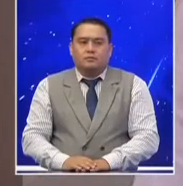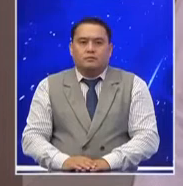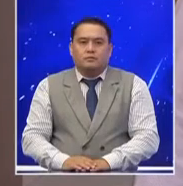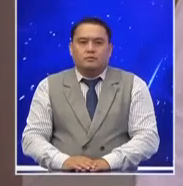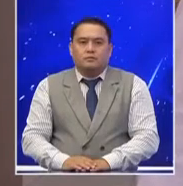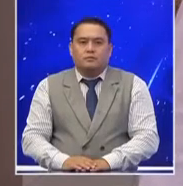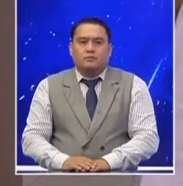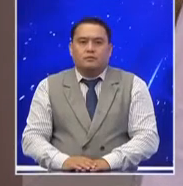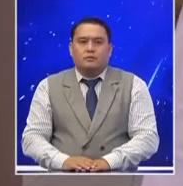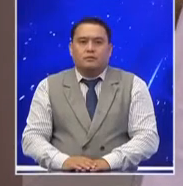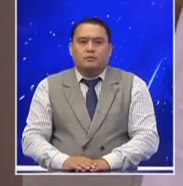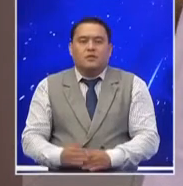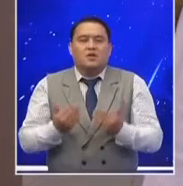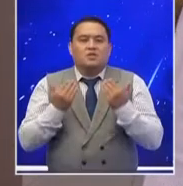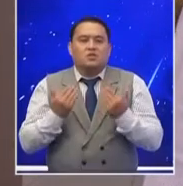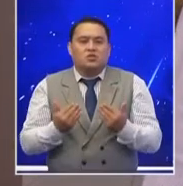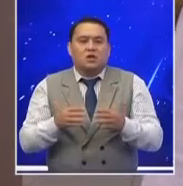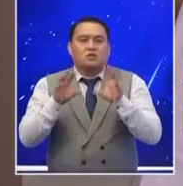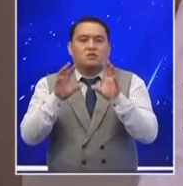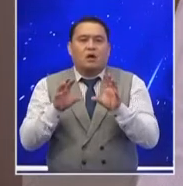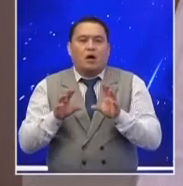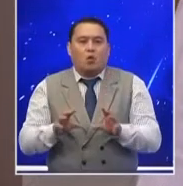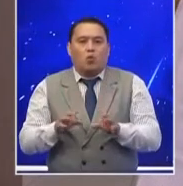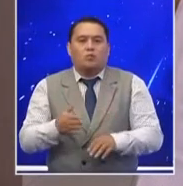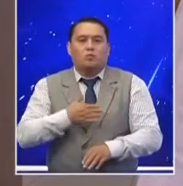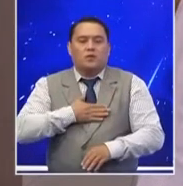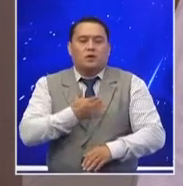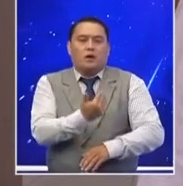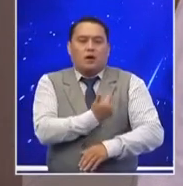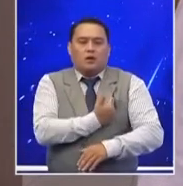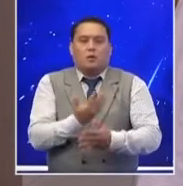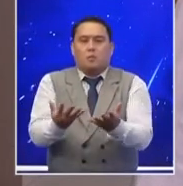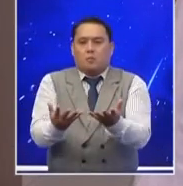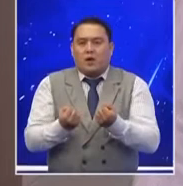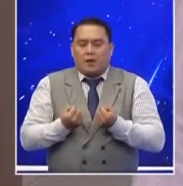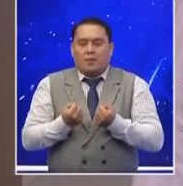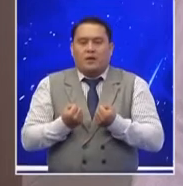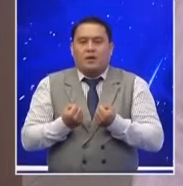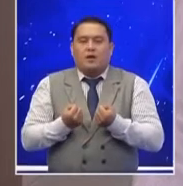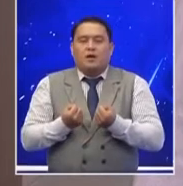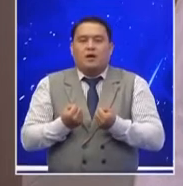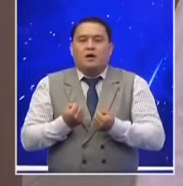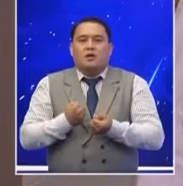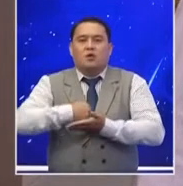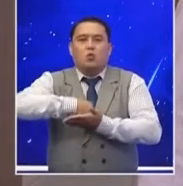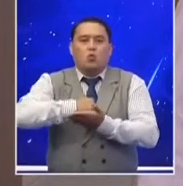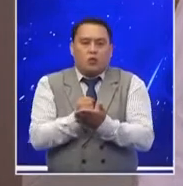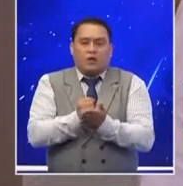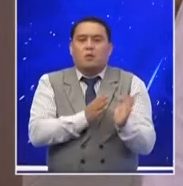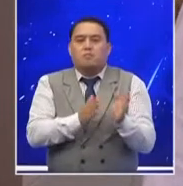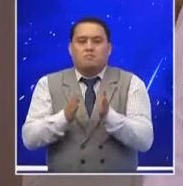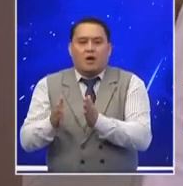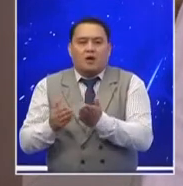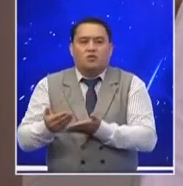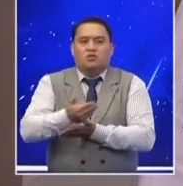Вот настоящий закон, который мы собираемся принять, он бы регулировал и регламентировал порядок